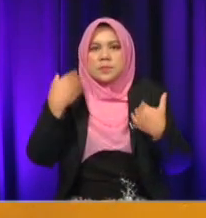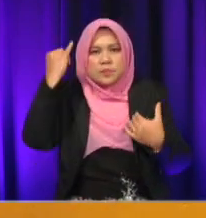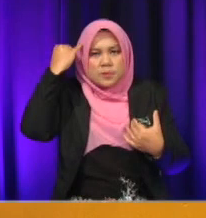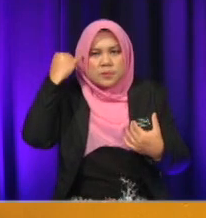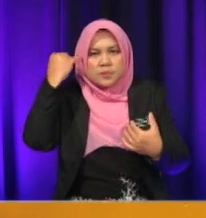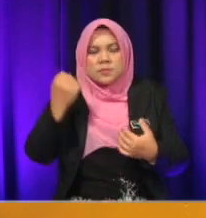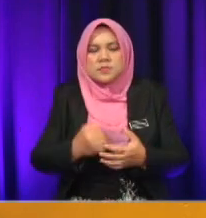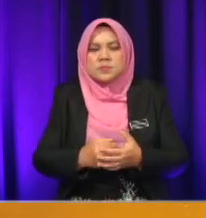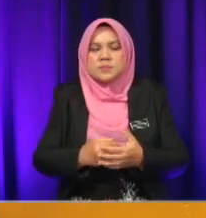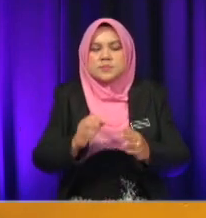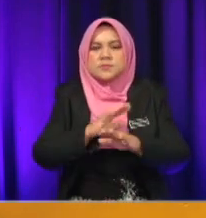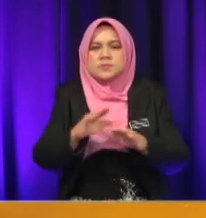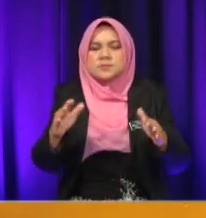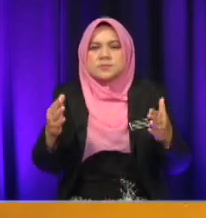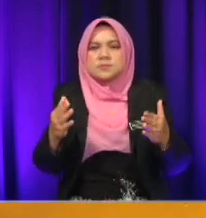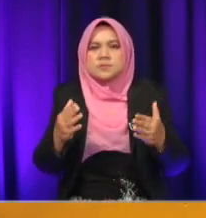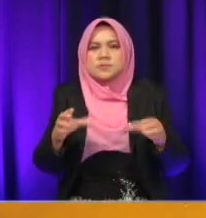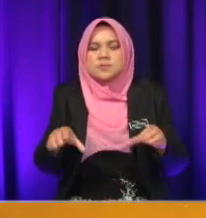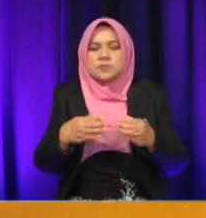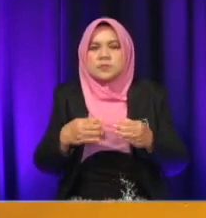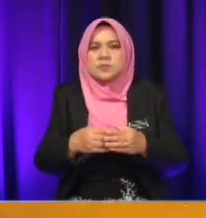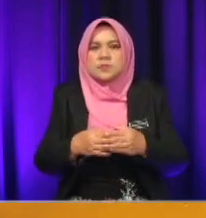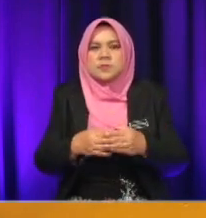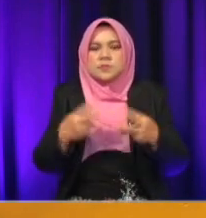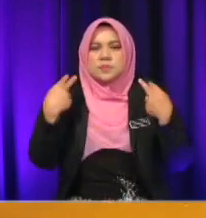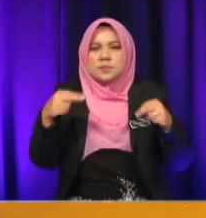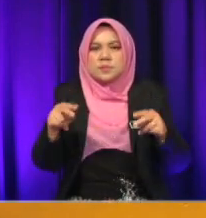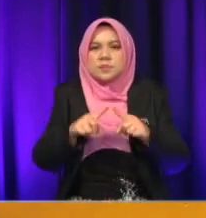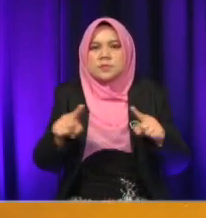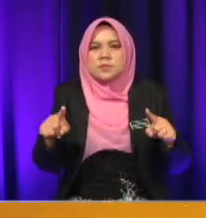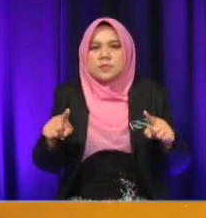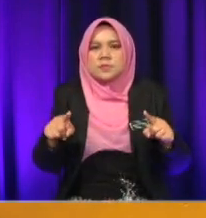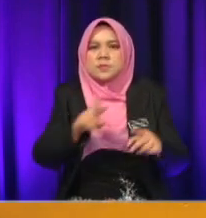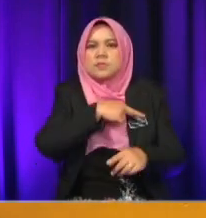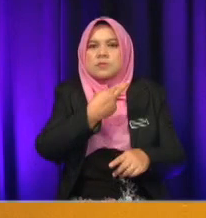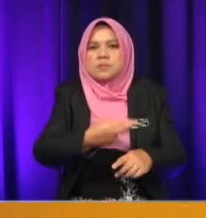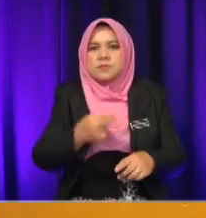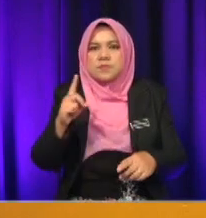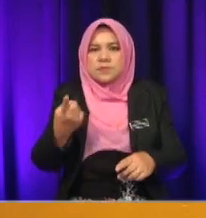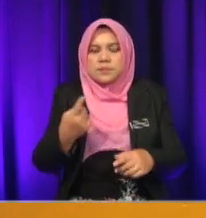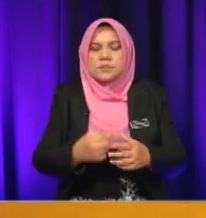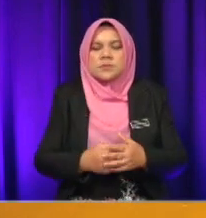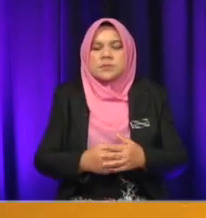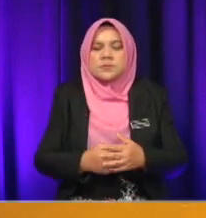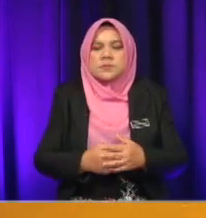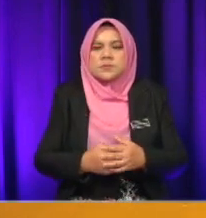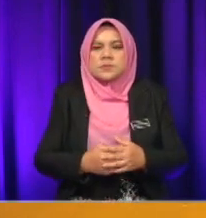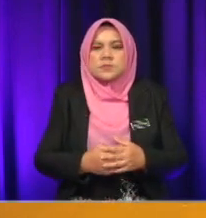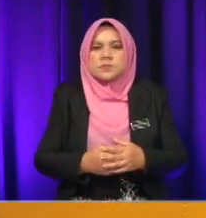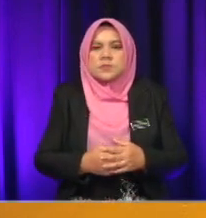Syafiqah. Tak adalah orang kata buat perniagaan tapi asyik rugi je. Betul. Okey, jadi